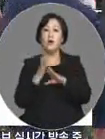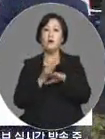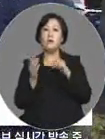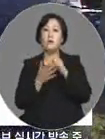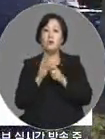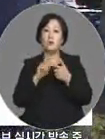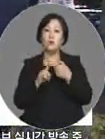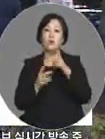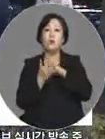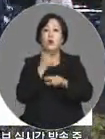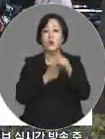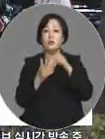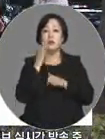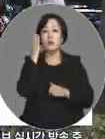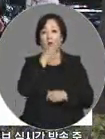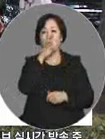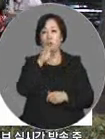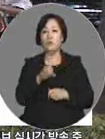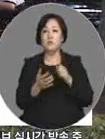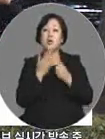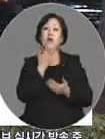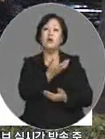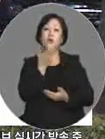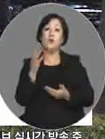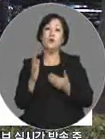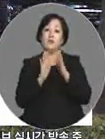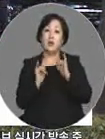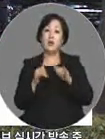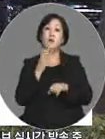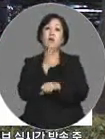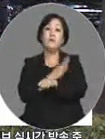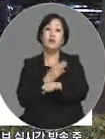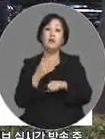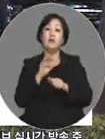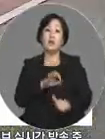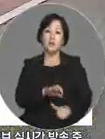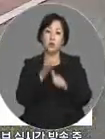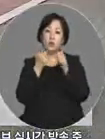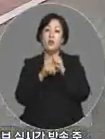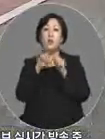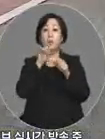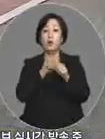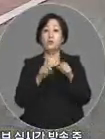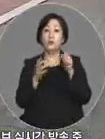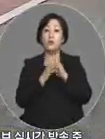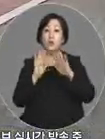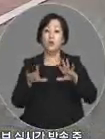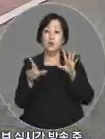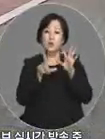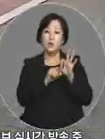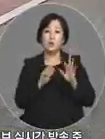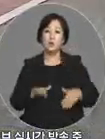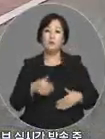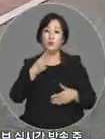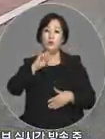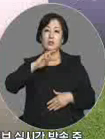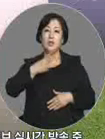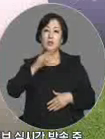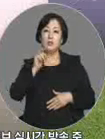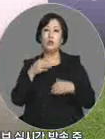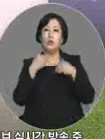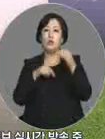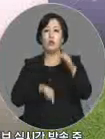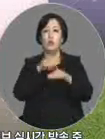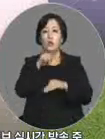사막의 오아시스처럼 이동 노동자분들께서 편리하게 이용할 수 있도록. 오는 10월이면 남구 달동에도 실내 쉼터